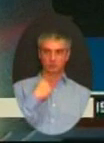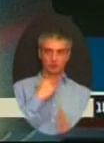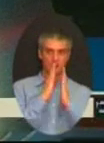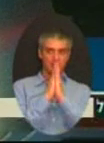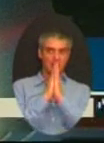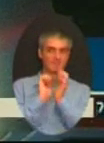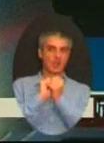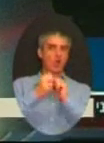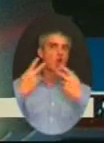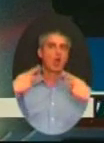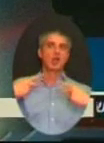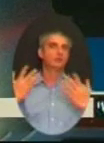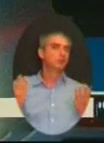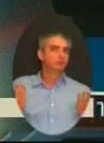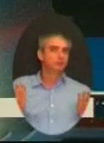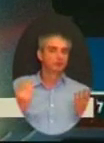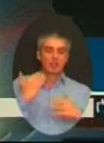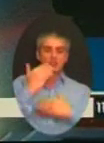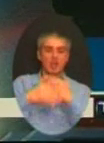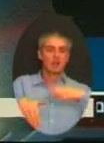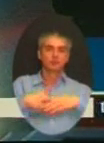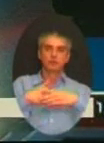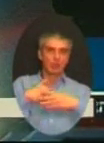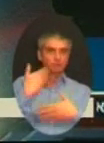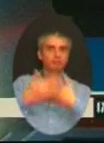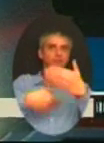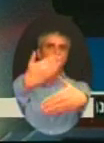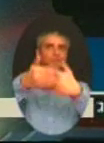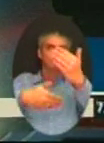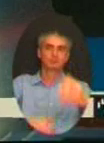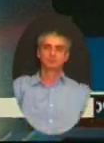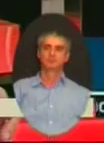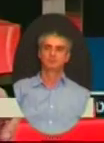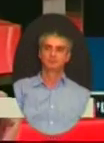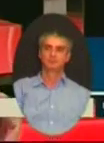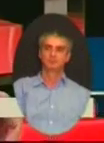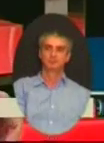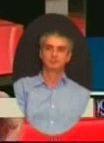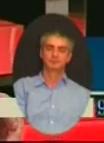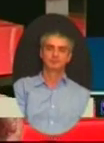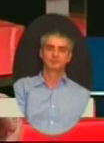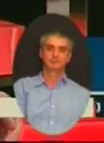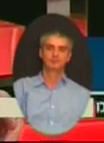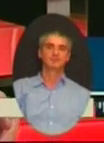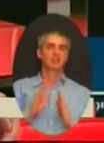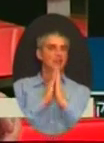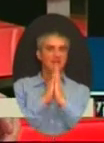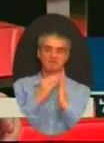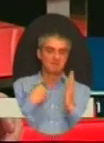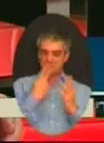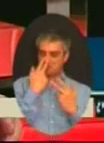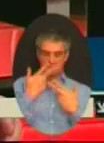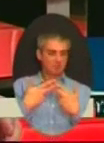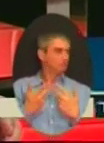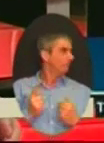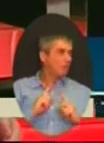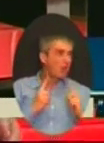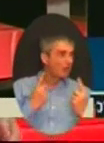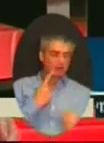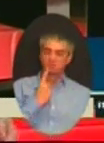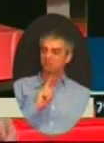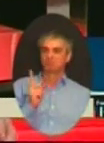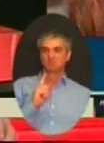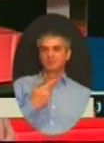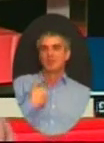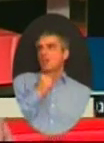תקווה או חשש שבכל זאת תהליך השלום נוע ינוע? אני, יש תקווה, אבל אני לא רואה אותה. לא קורה. לא,